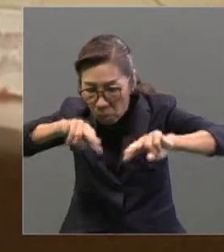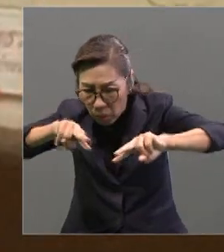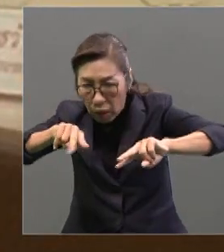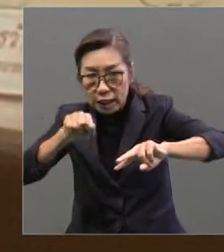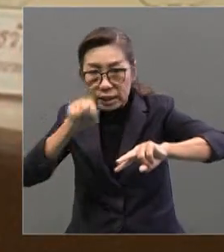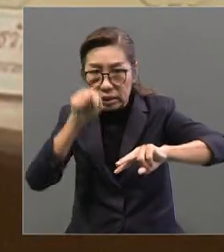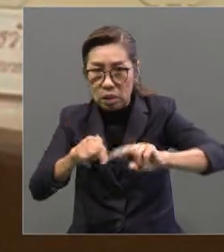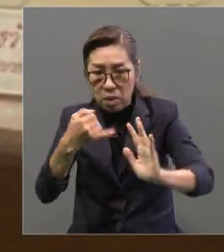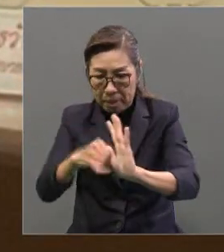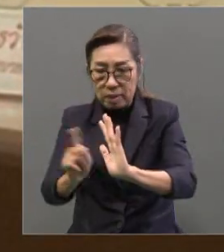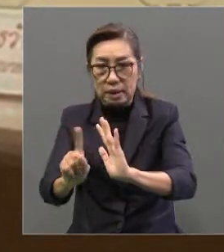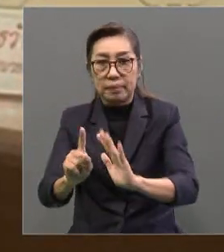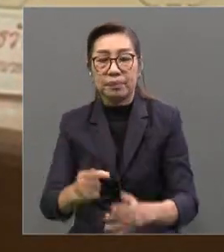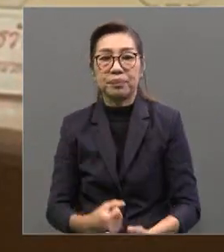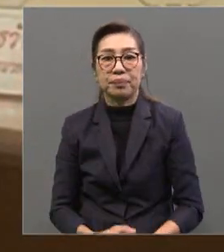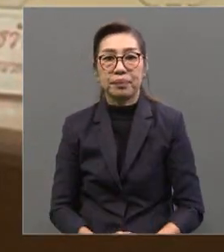ที่เกิดขึ้นจริง